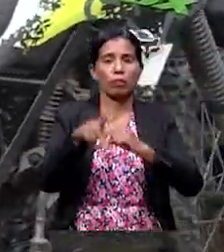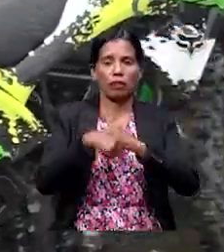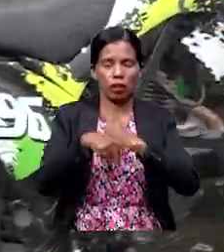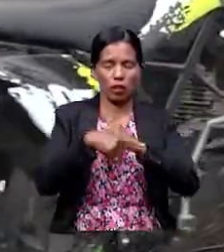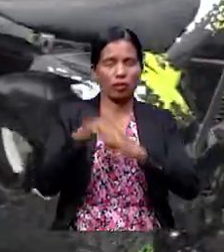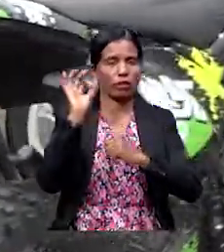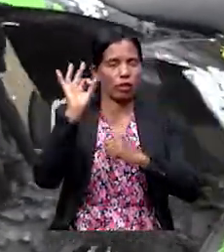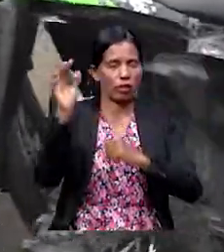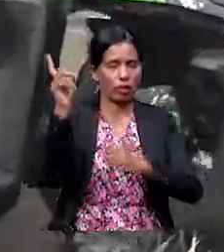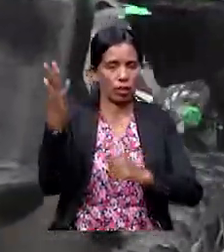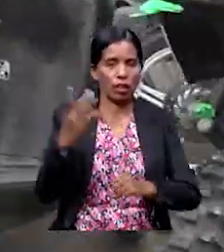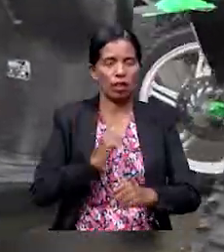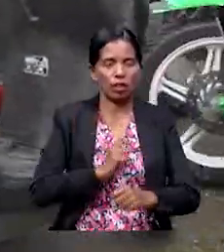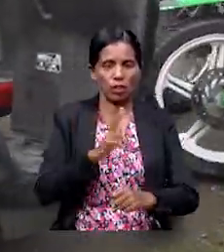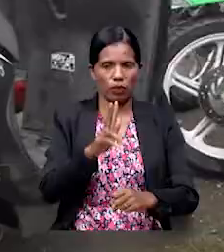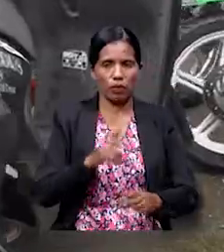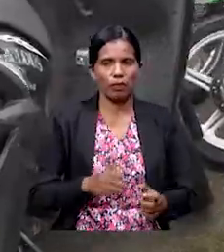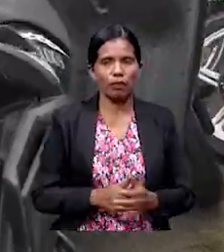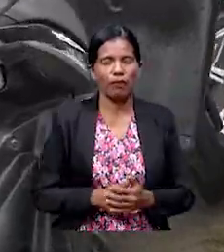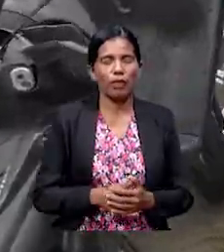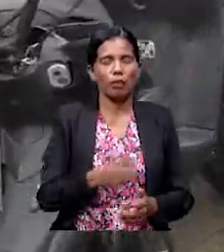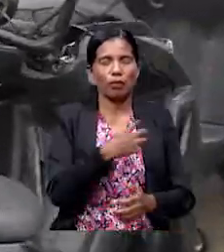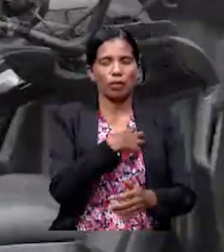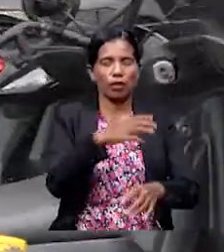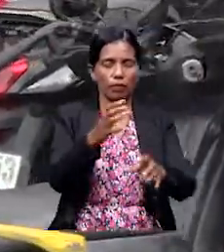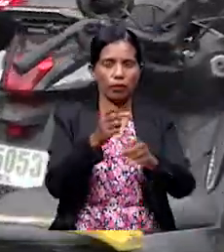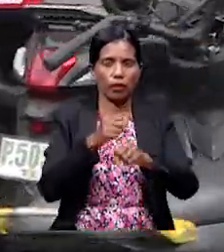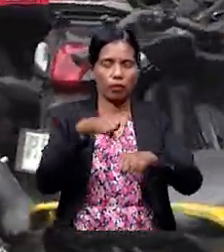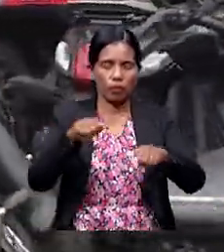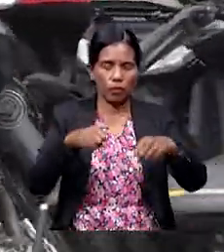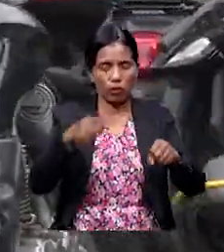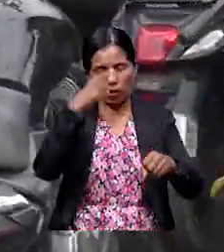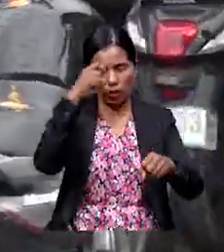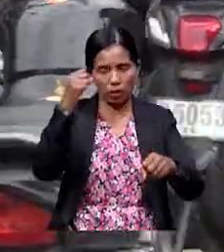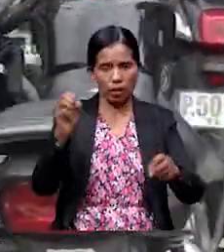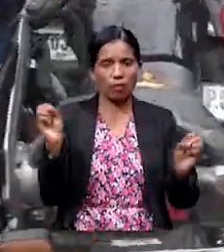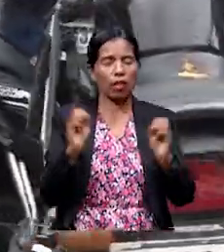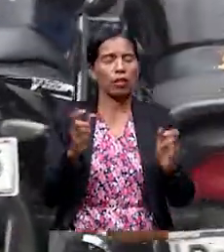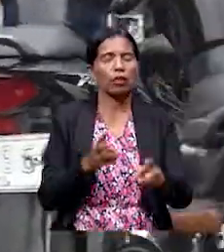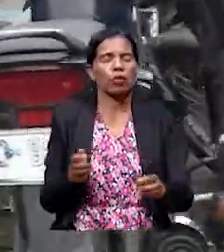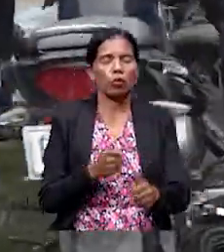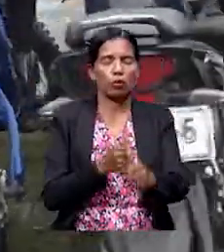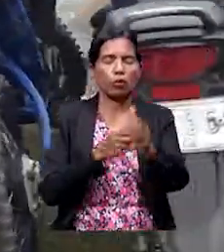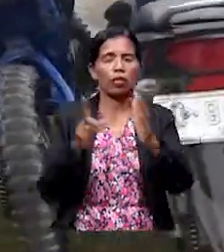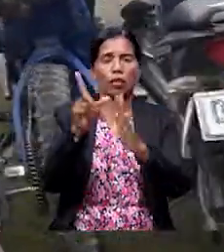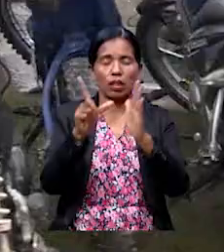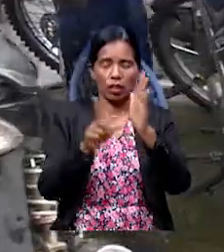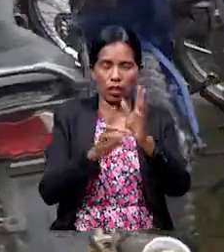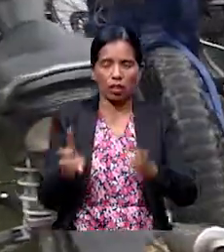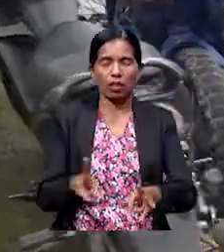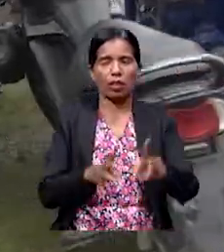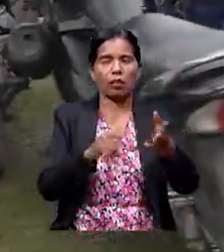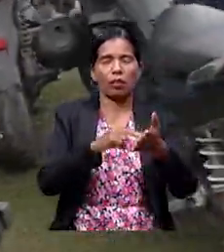ia tasitolu pos administratibu dong aleso. Pentel halo prende motorizada hirak ne, tambah kontrak kodigu estrada numero nen bararing